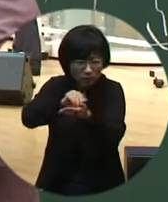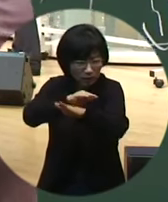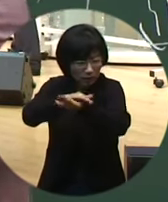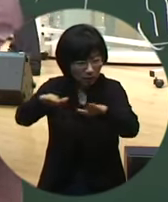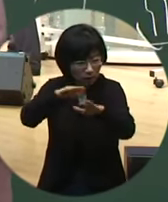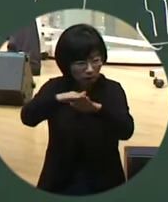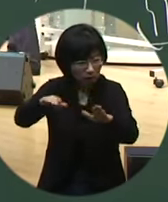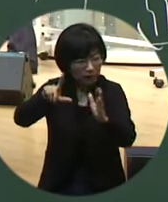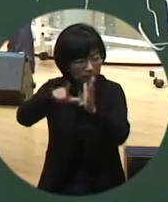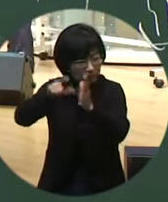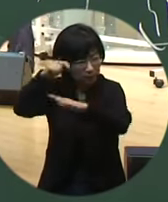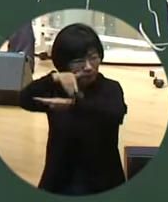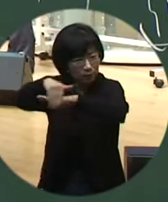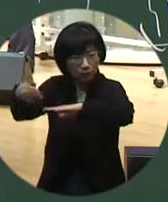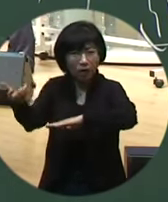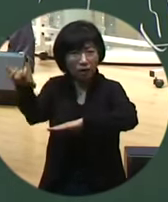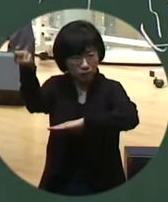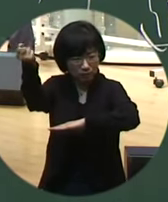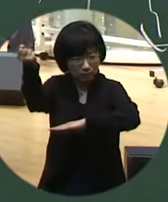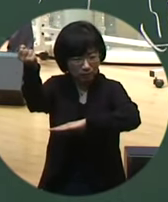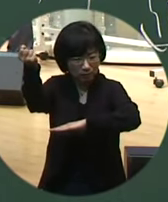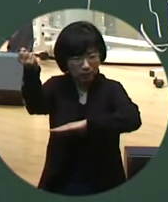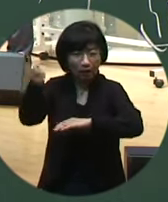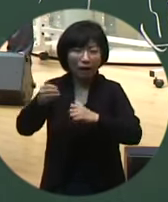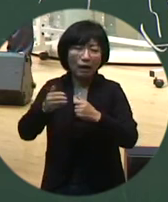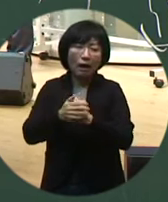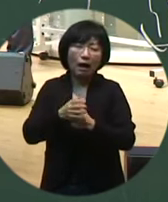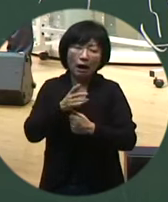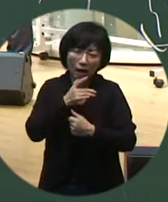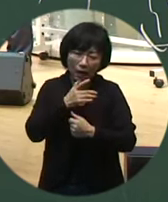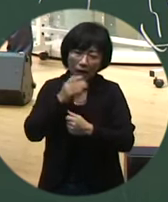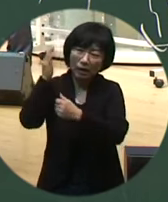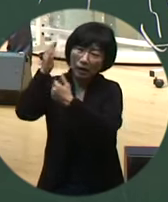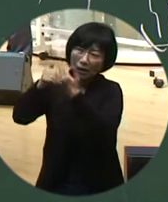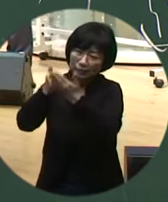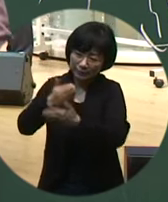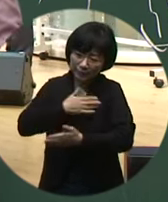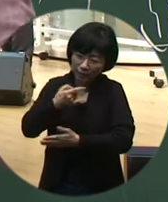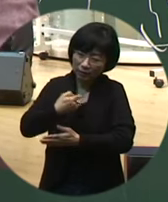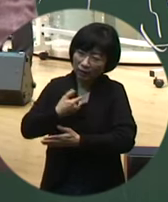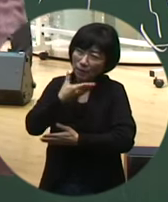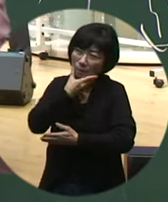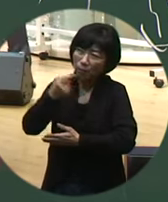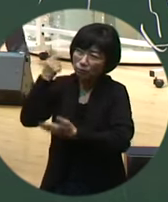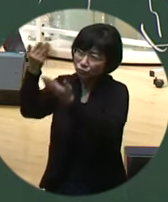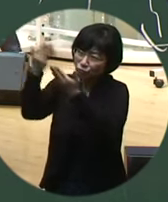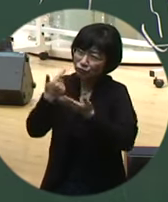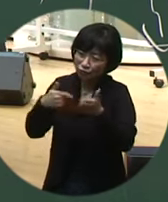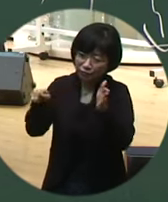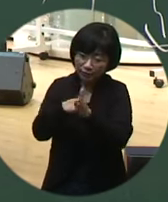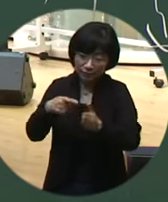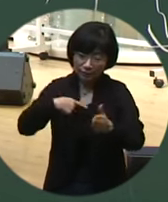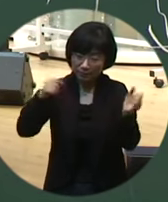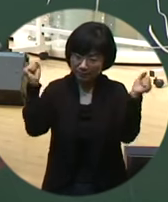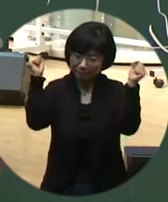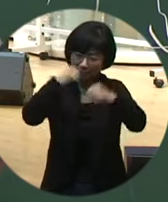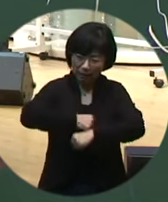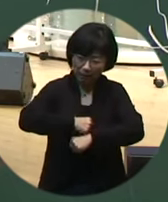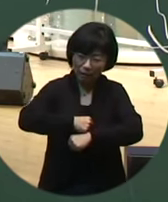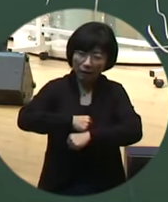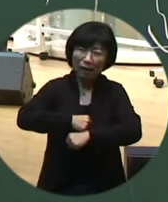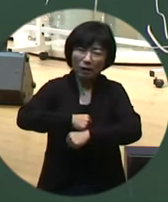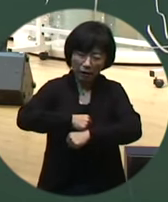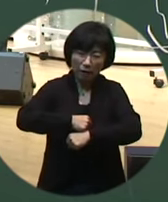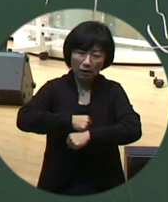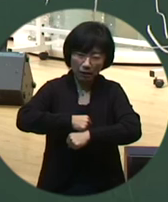그래. 이 복음을 주시려고 나를 실패시켰구나. If God has a time schedule to solve that problem, then we can realize God led me to fail so that I